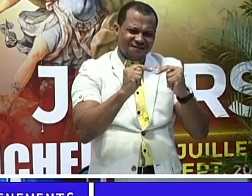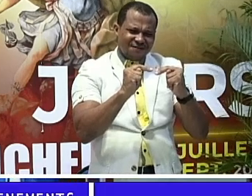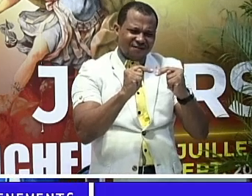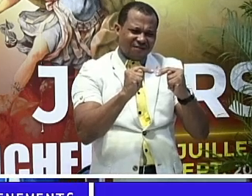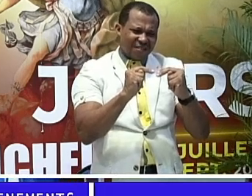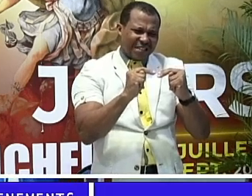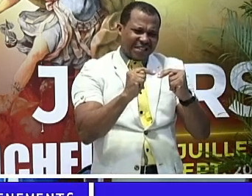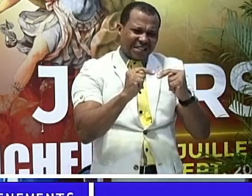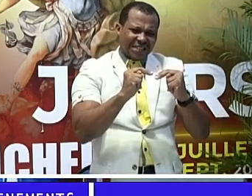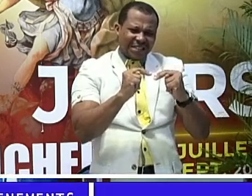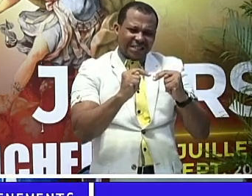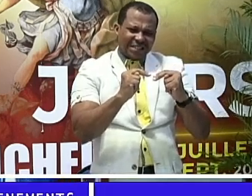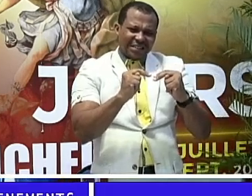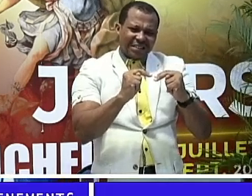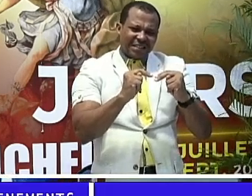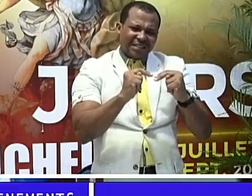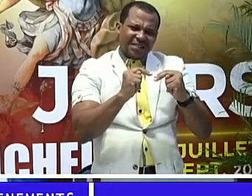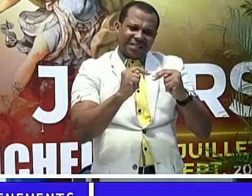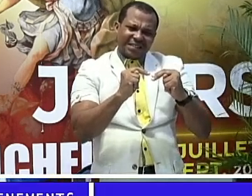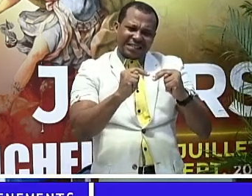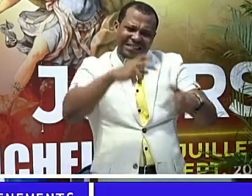psychopathe qui est extrême.